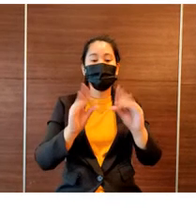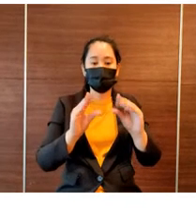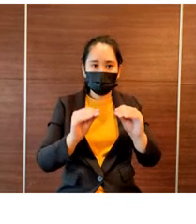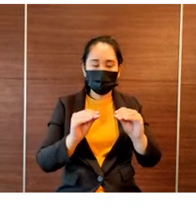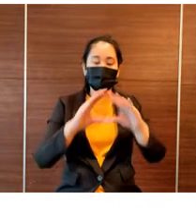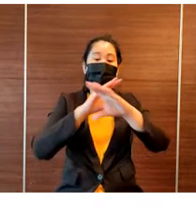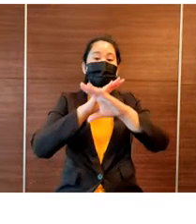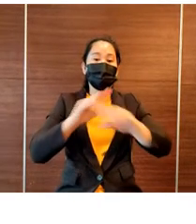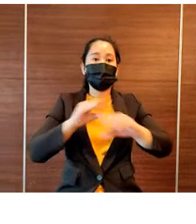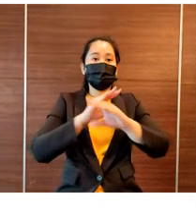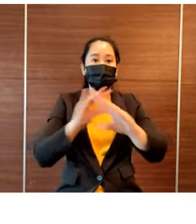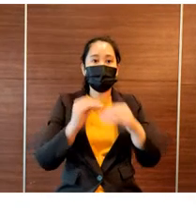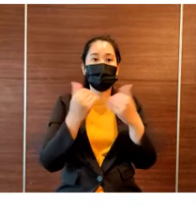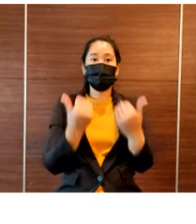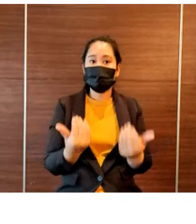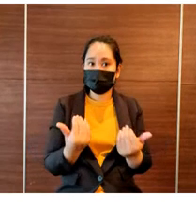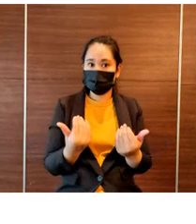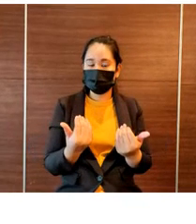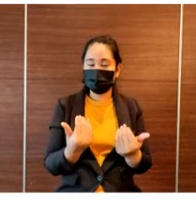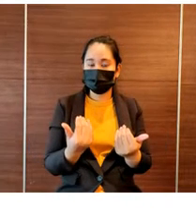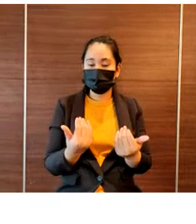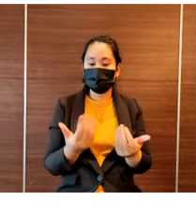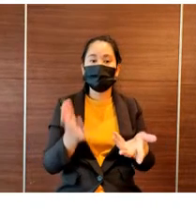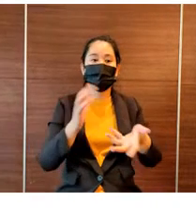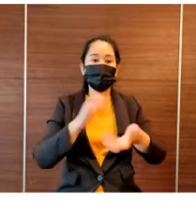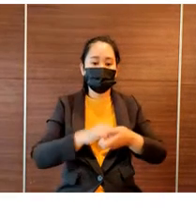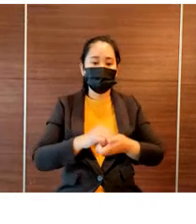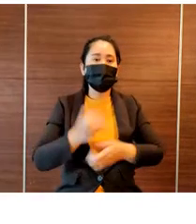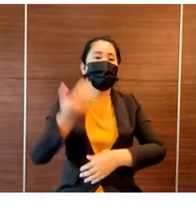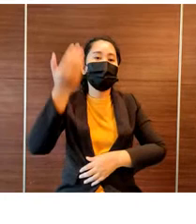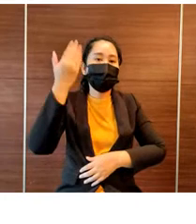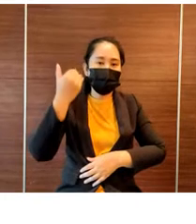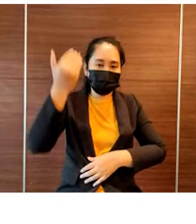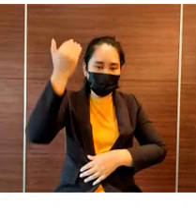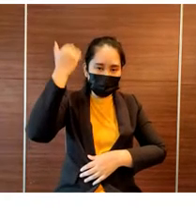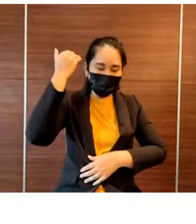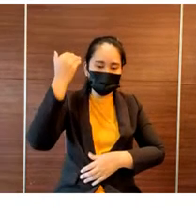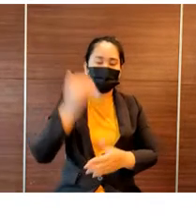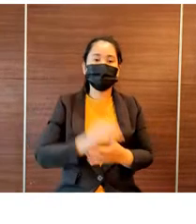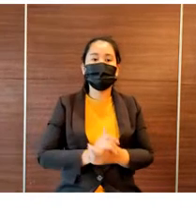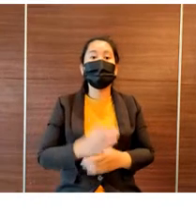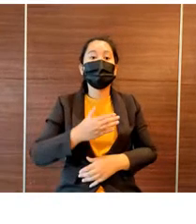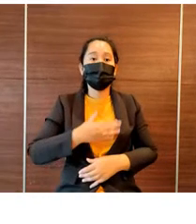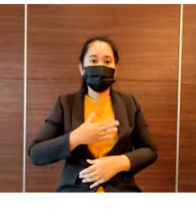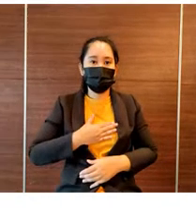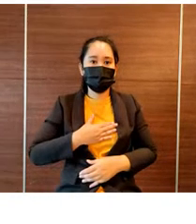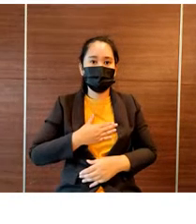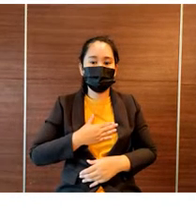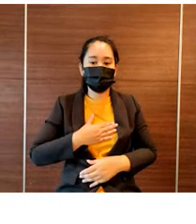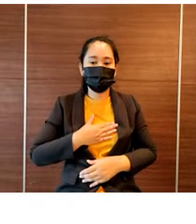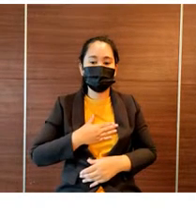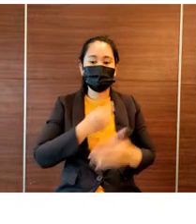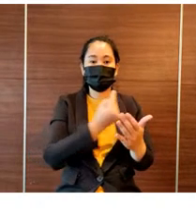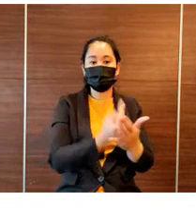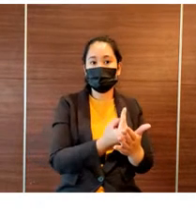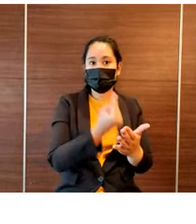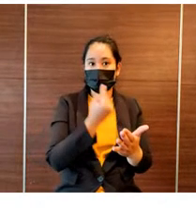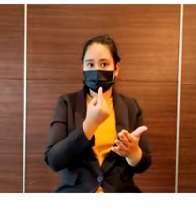ราวนี้นะครับรวมกับครั้งที่ผ่านมาด้วยนะครับผมในนามตัวแ